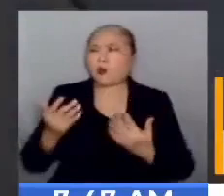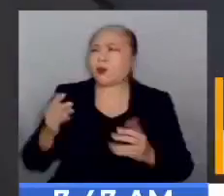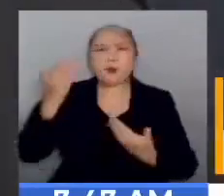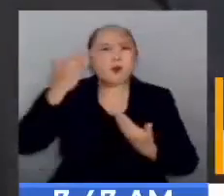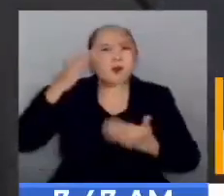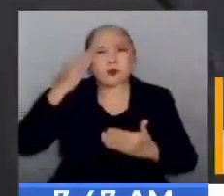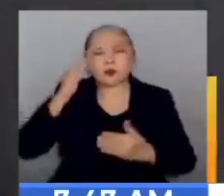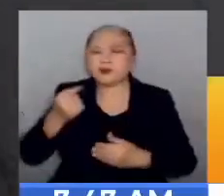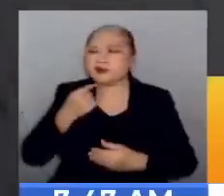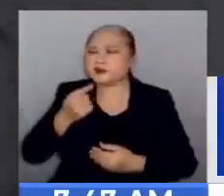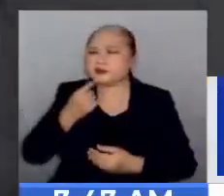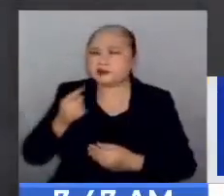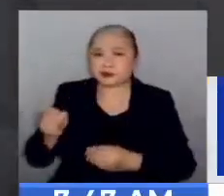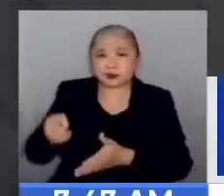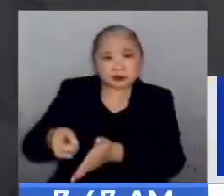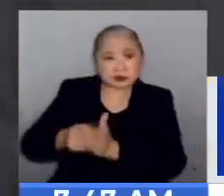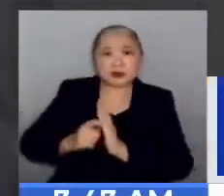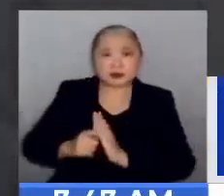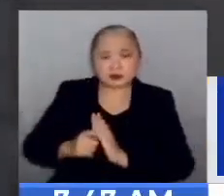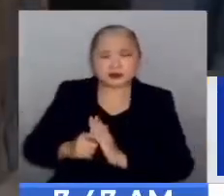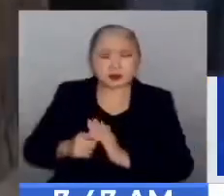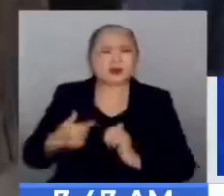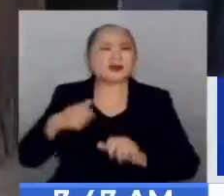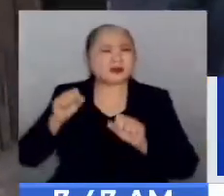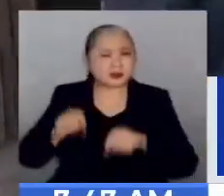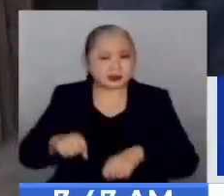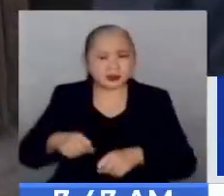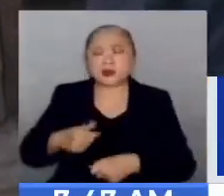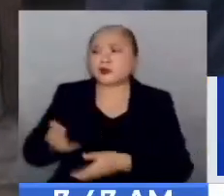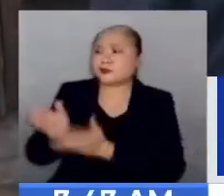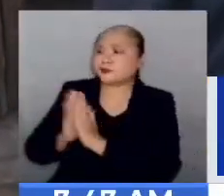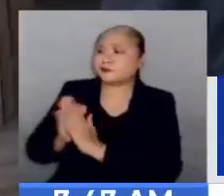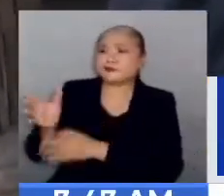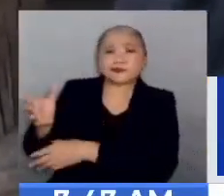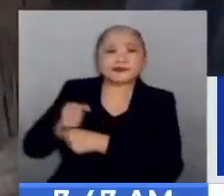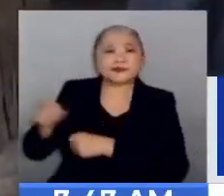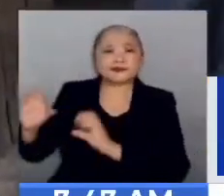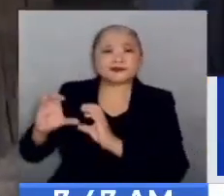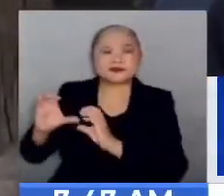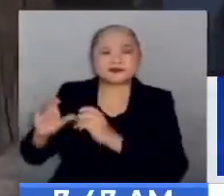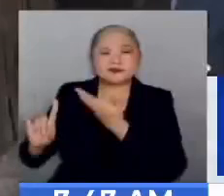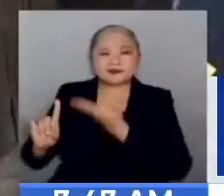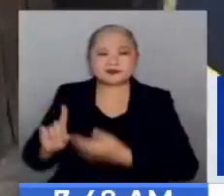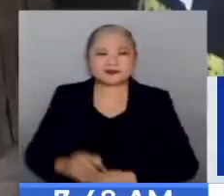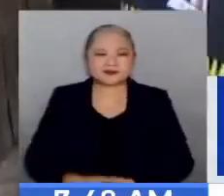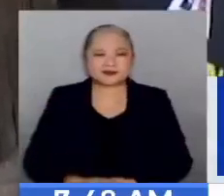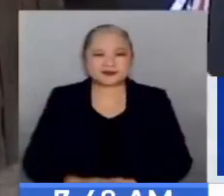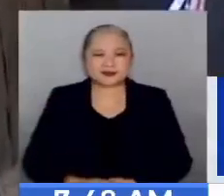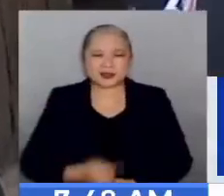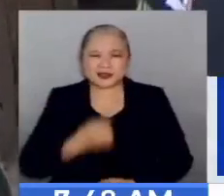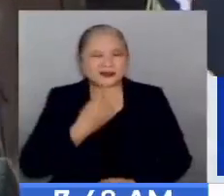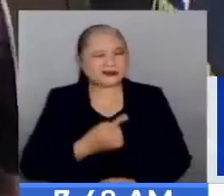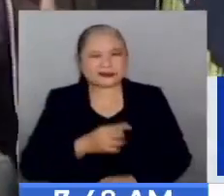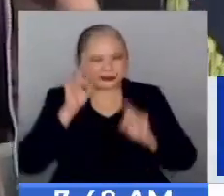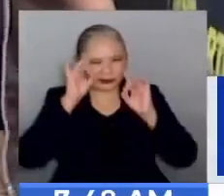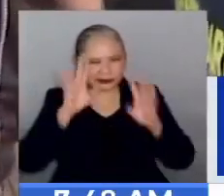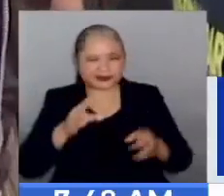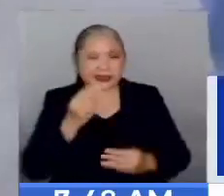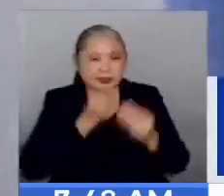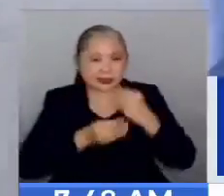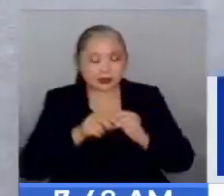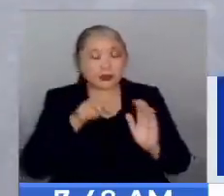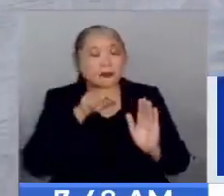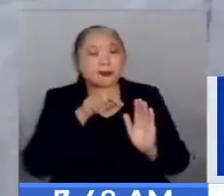yung requirements, pwede naman po yun. Hihingi po ako sa kanya. Paalala ng mga otoridad, delikado sa kalusugan ng consumer na makakain ng hot